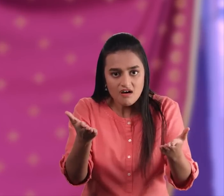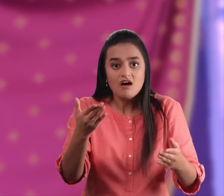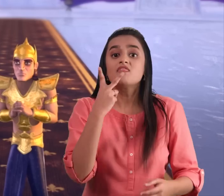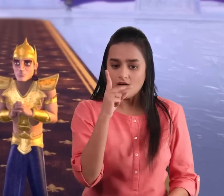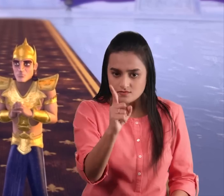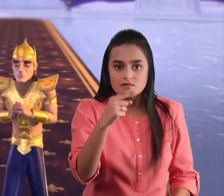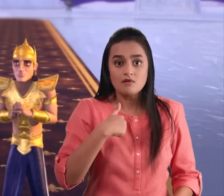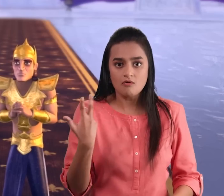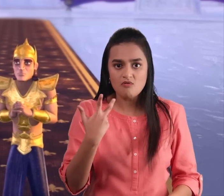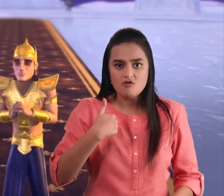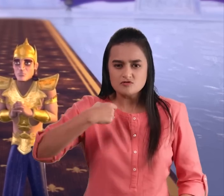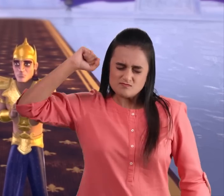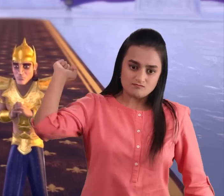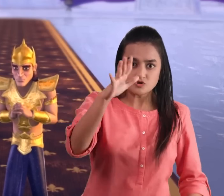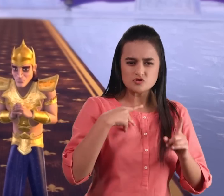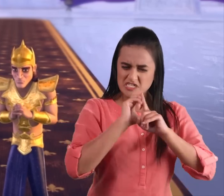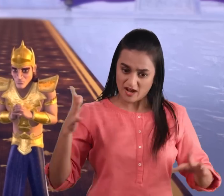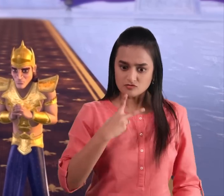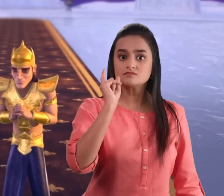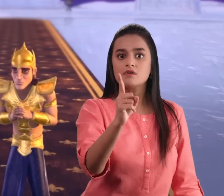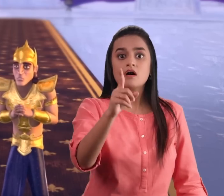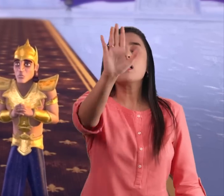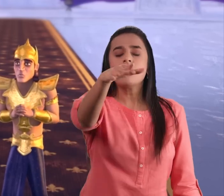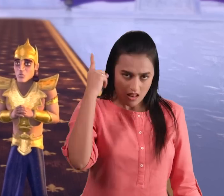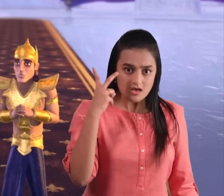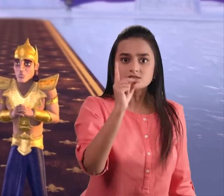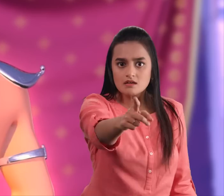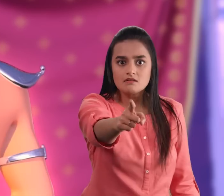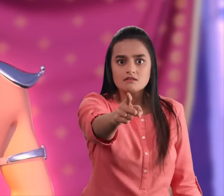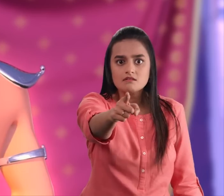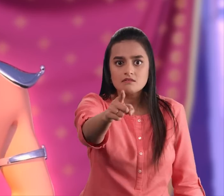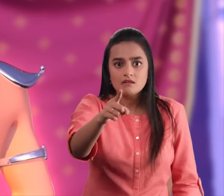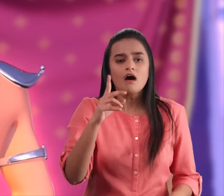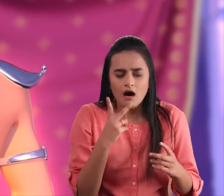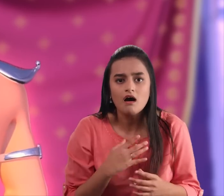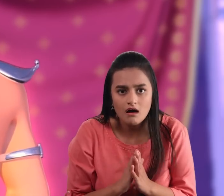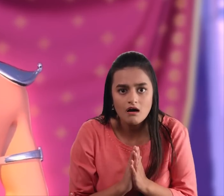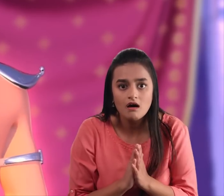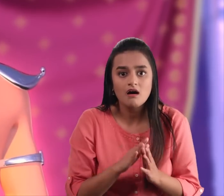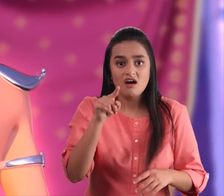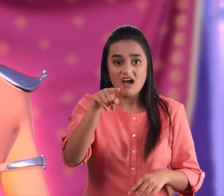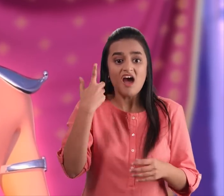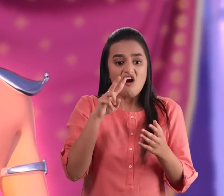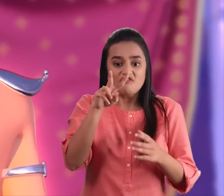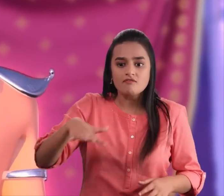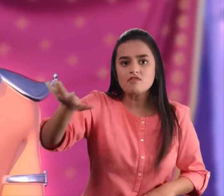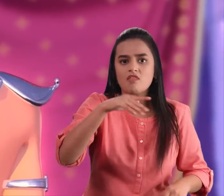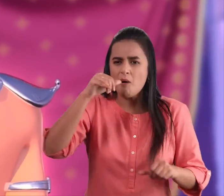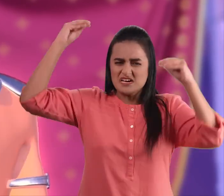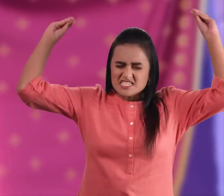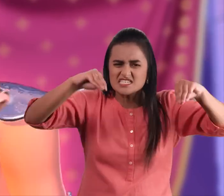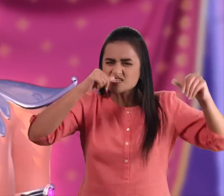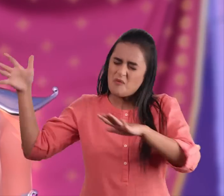खराब हो गया है। देखना अब इन पर मेरा कहर बरसेगा। सुनो संवर्तक। जी देवराज। जाओ और वृंदावन को डुबो